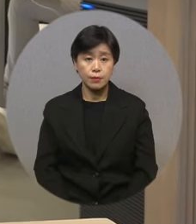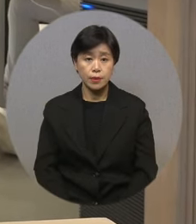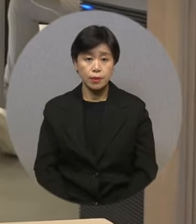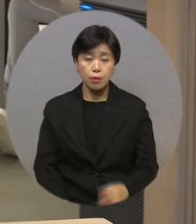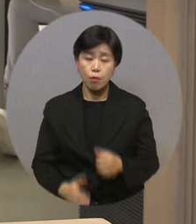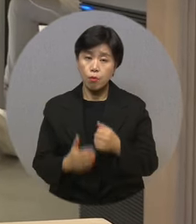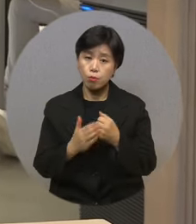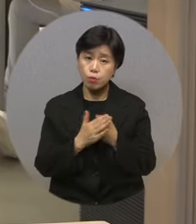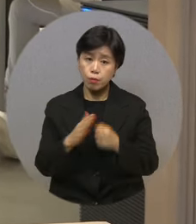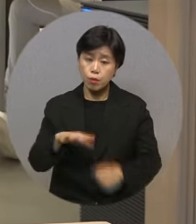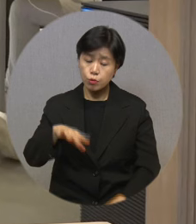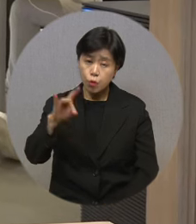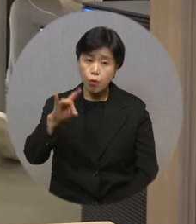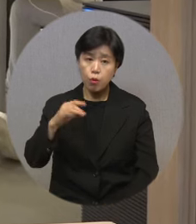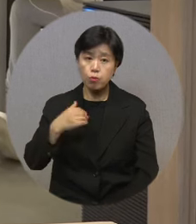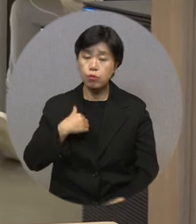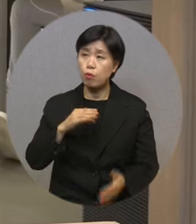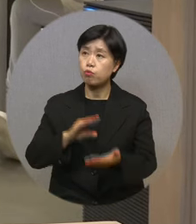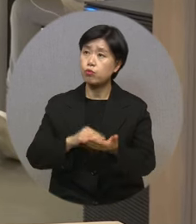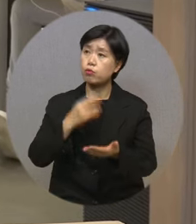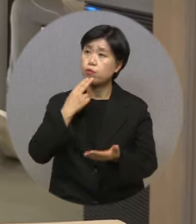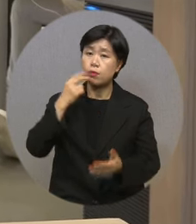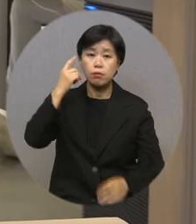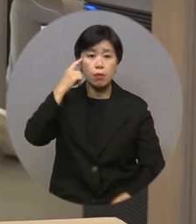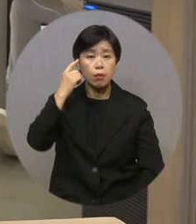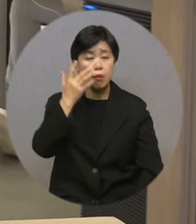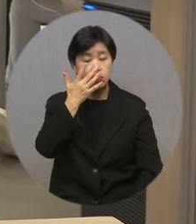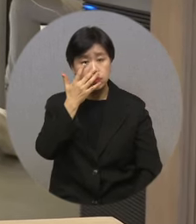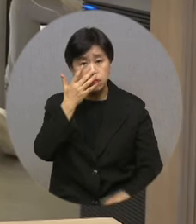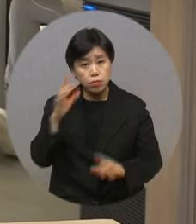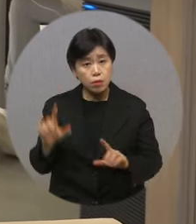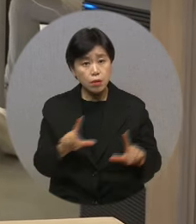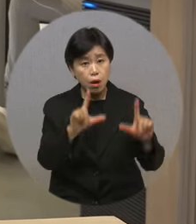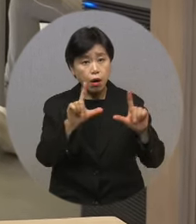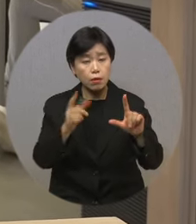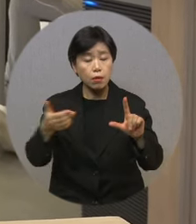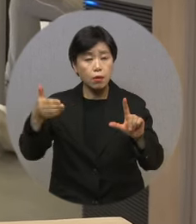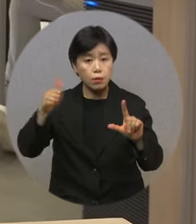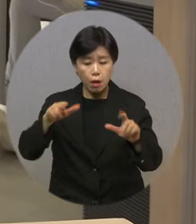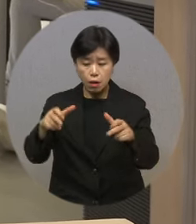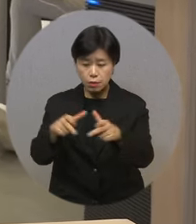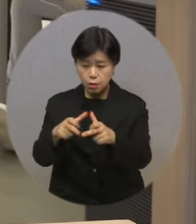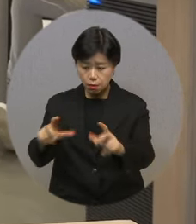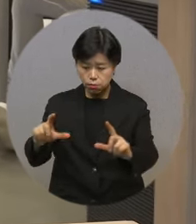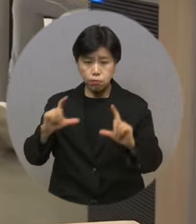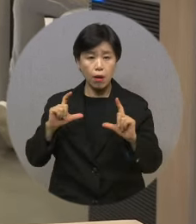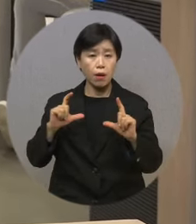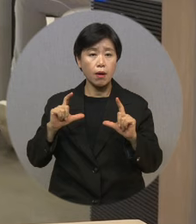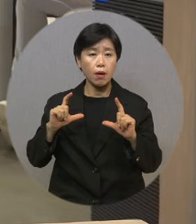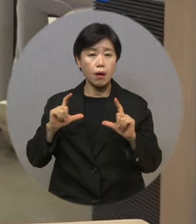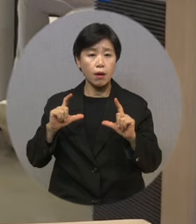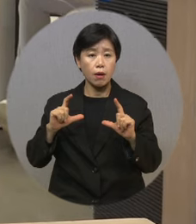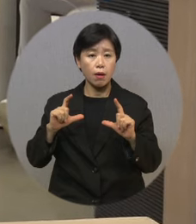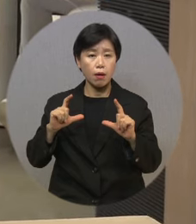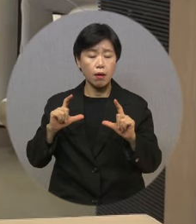아무런 감정이 없었는데 진단을 받고 나서도 딱히